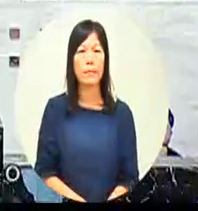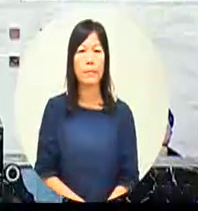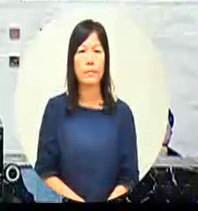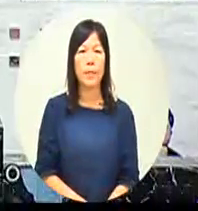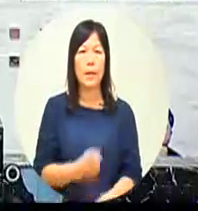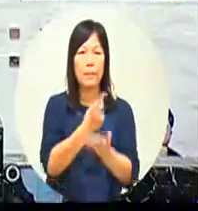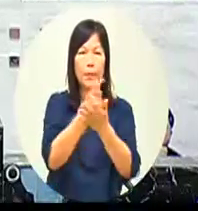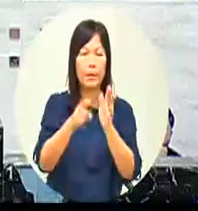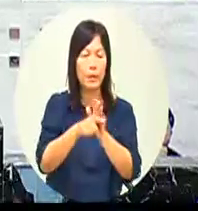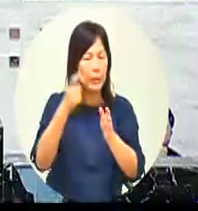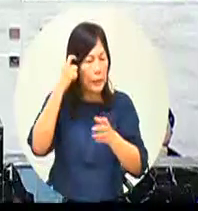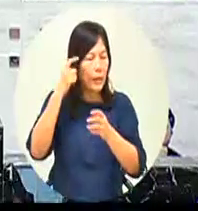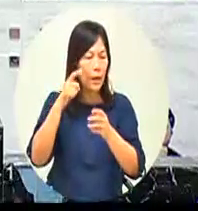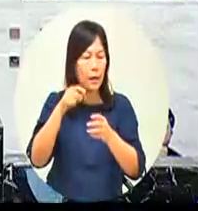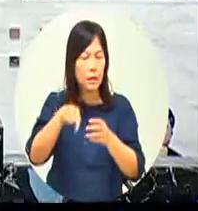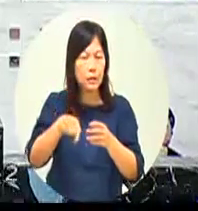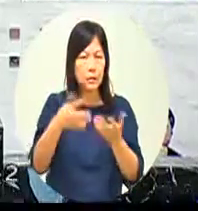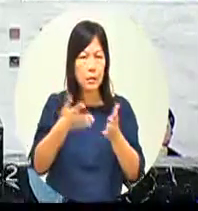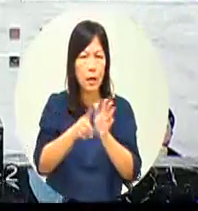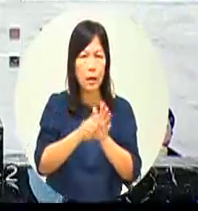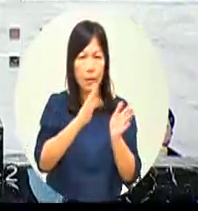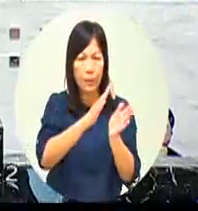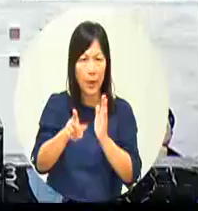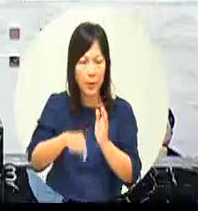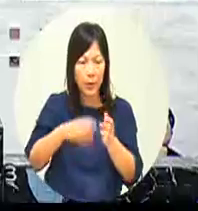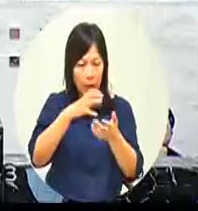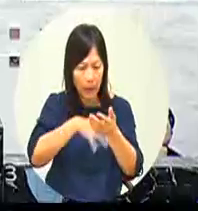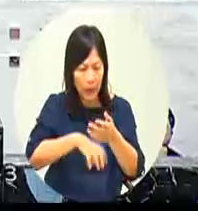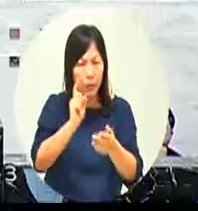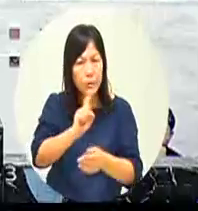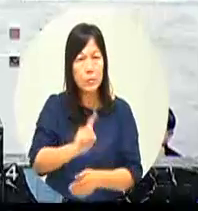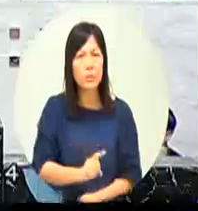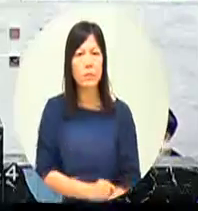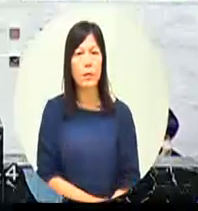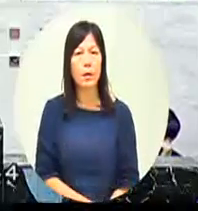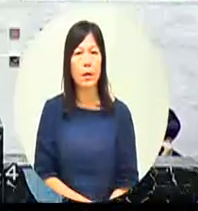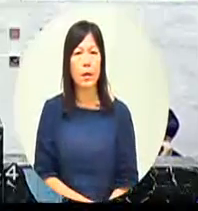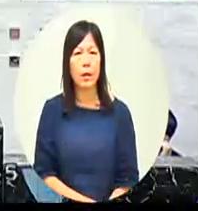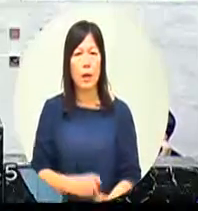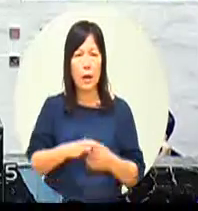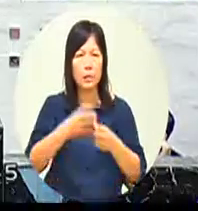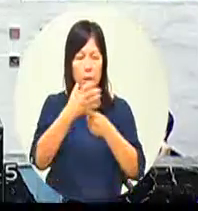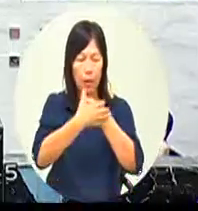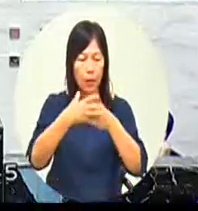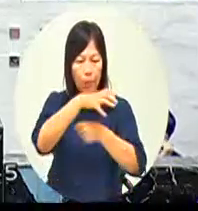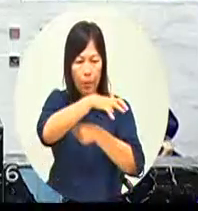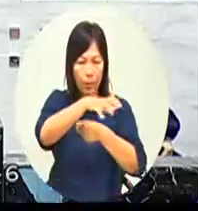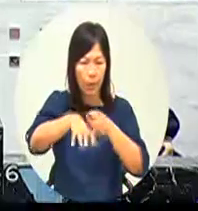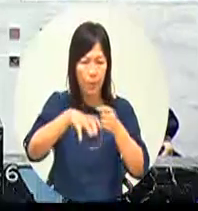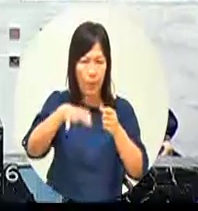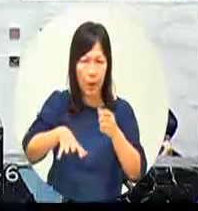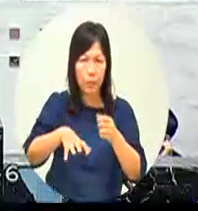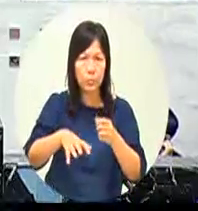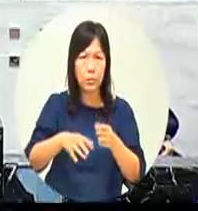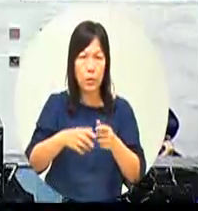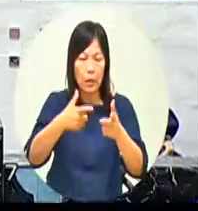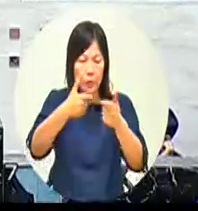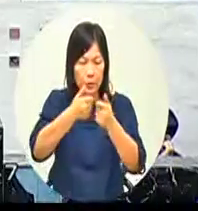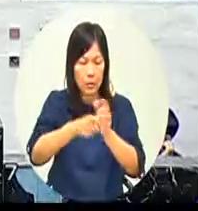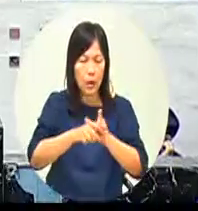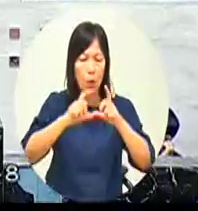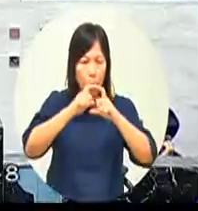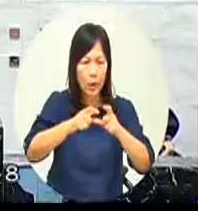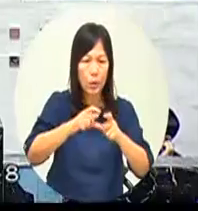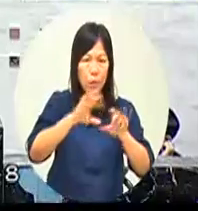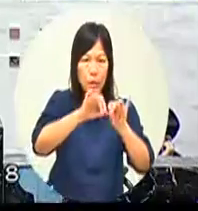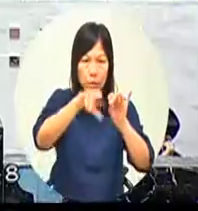家在意的并不是这个回馈办法的内容，而是环保局没有适度的去回馈的地区